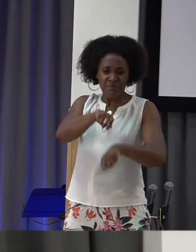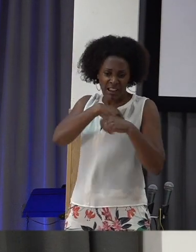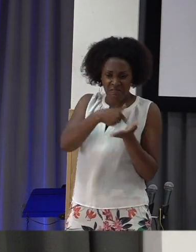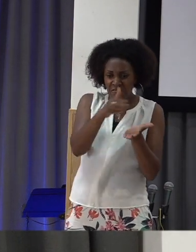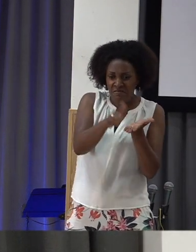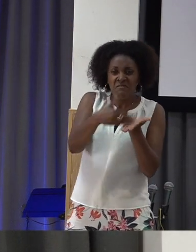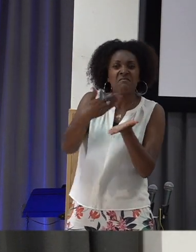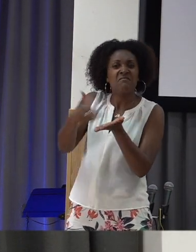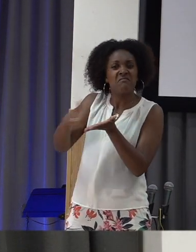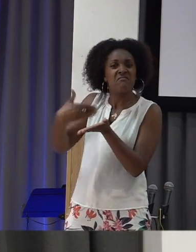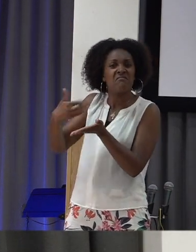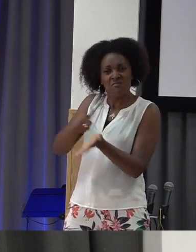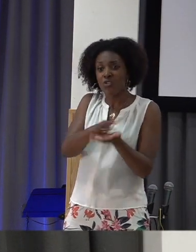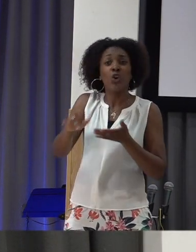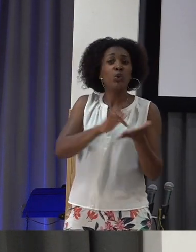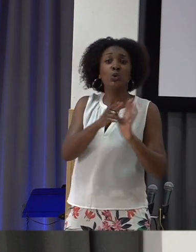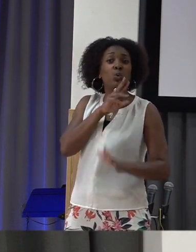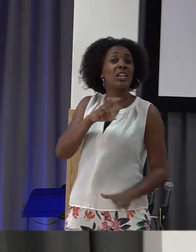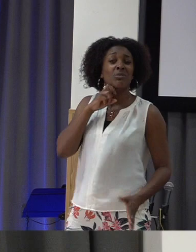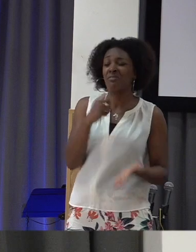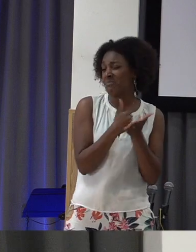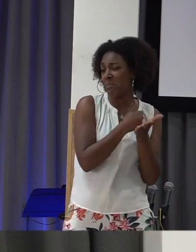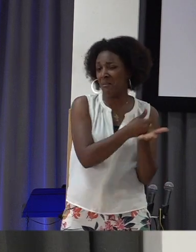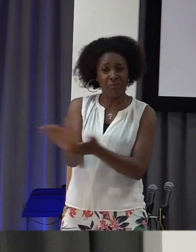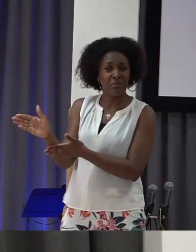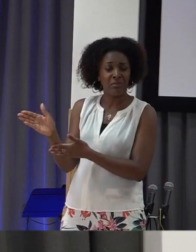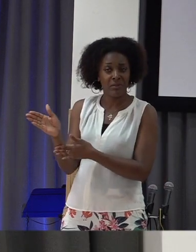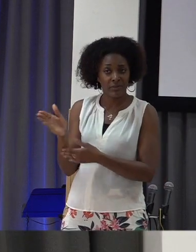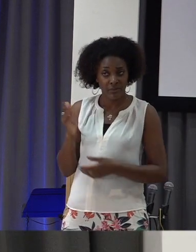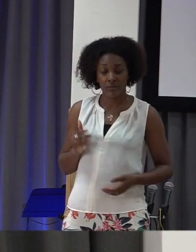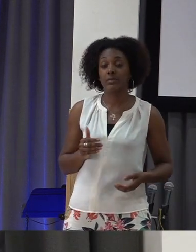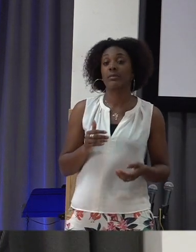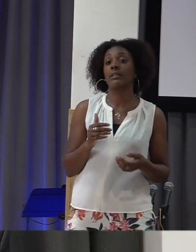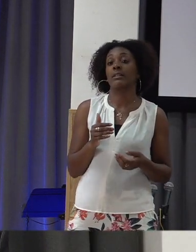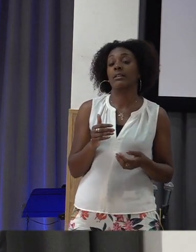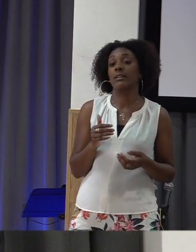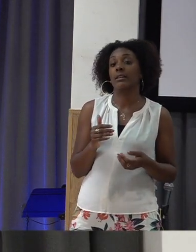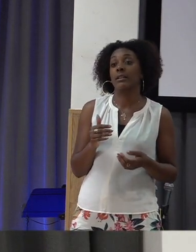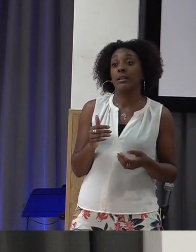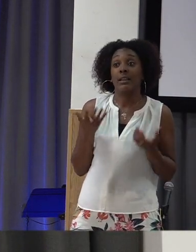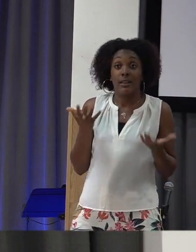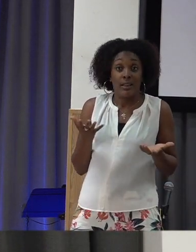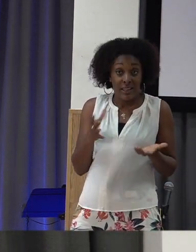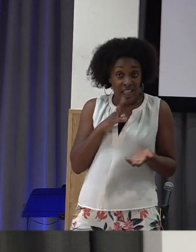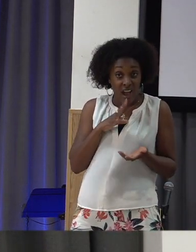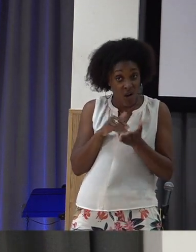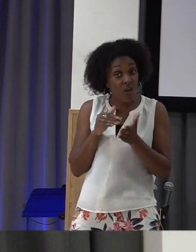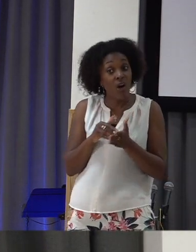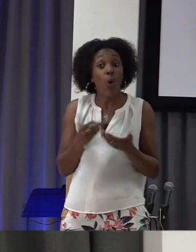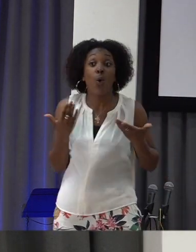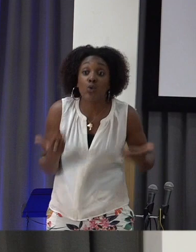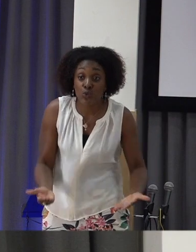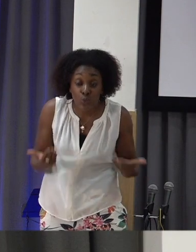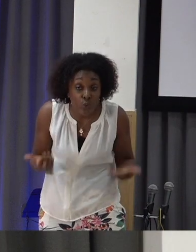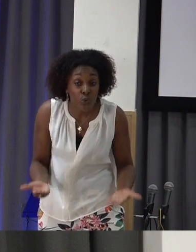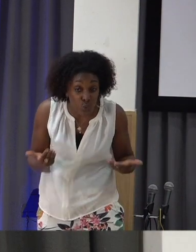l'Espagne de tous les Juifs qui existaient à l'époque. Et il y a encore d'autres inquisiteurs aujourd'hui.